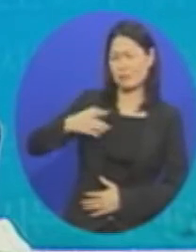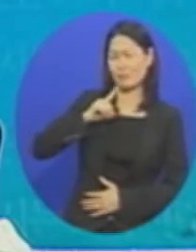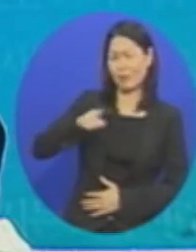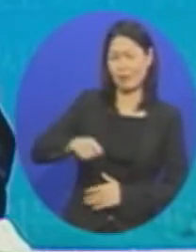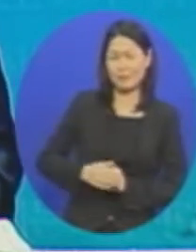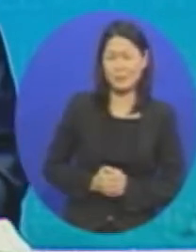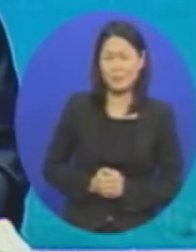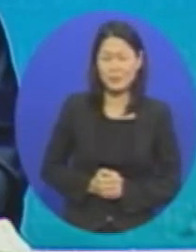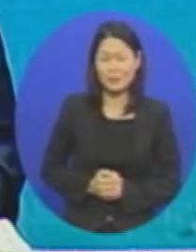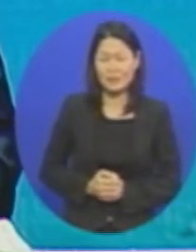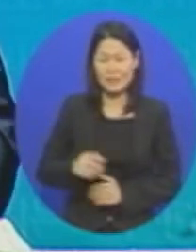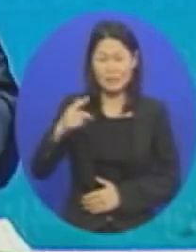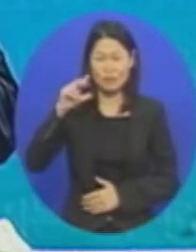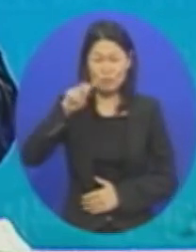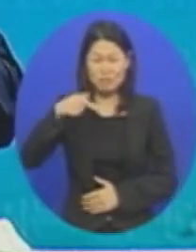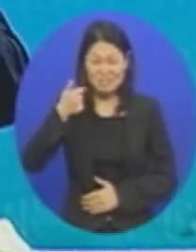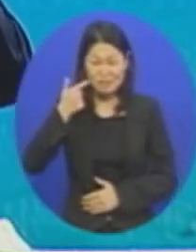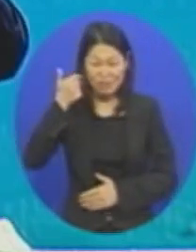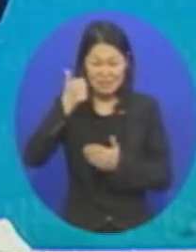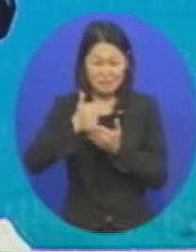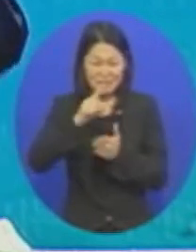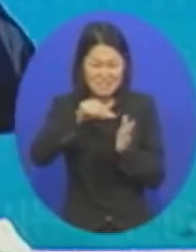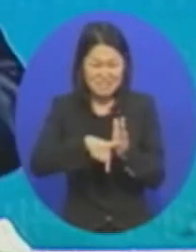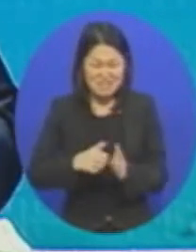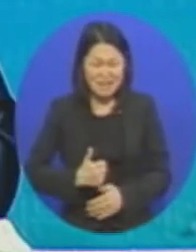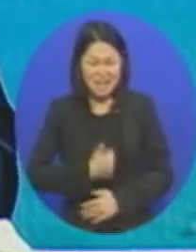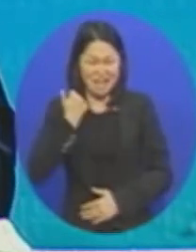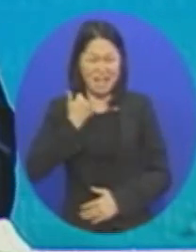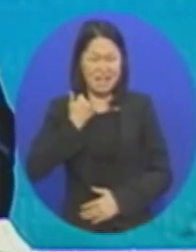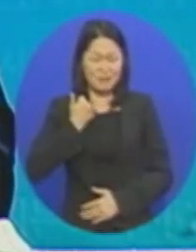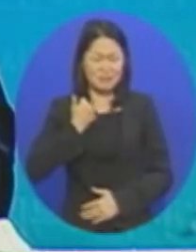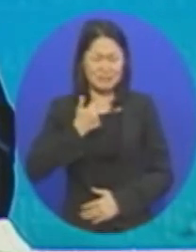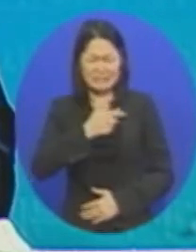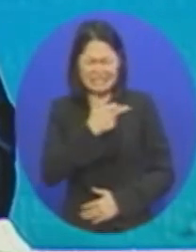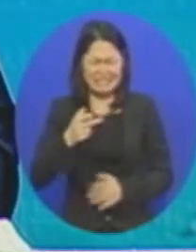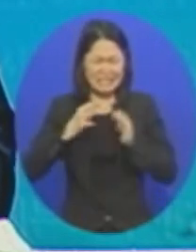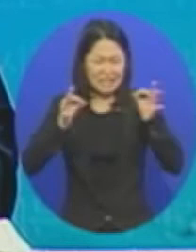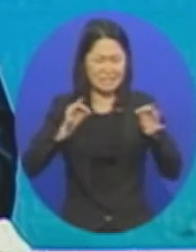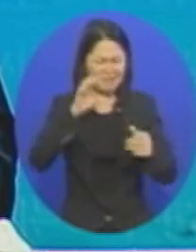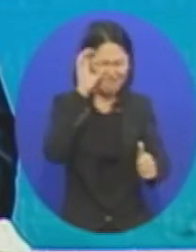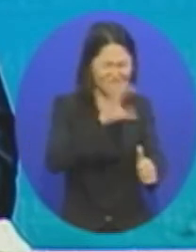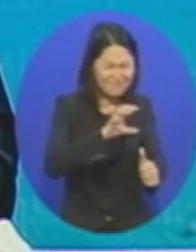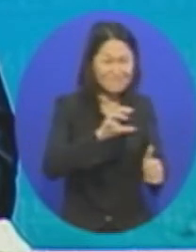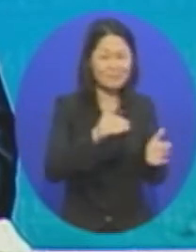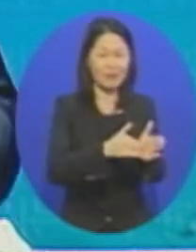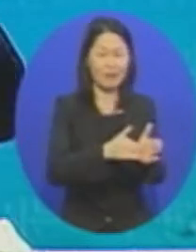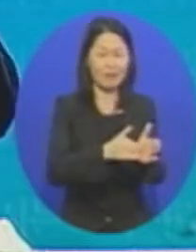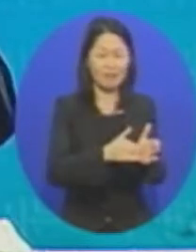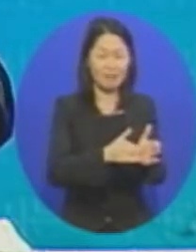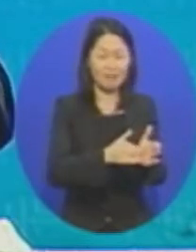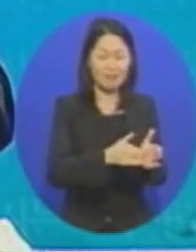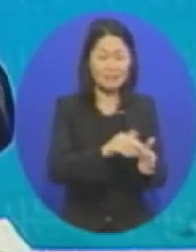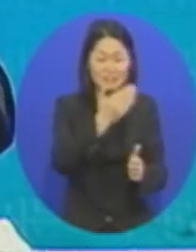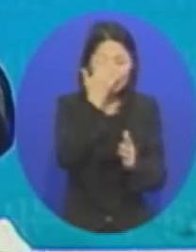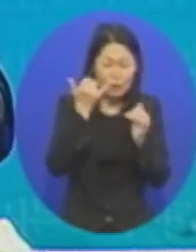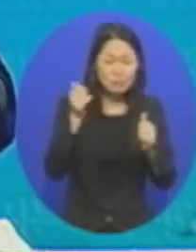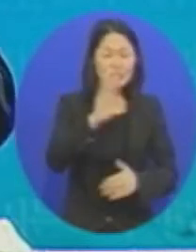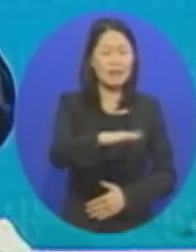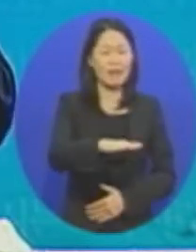그래서 무디 목사님이 그 때는 화를 내 쉬면서 큰소리로 야단을 쳤어요 이 젊은이